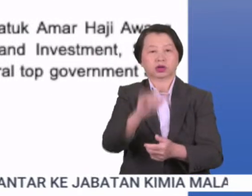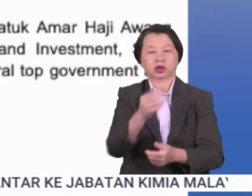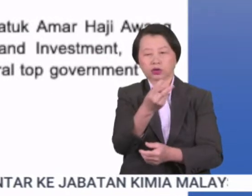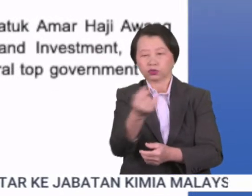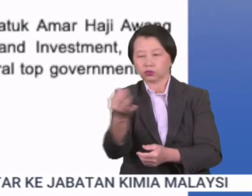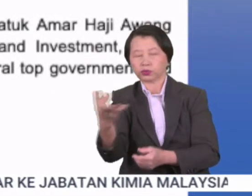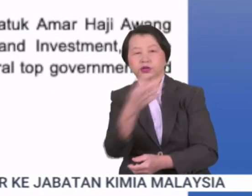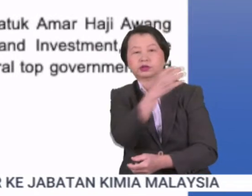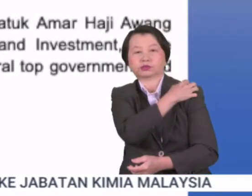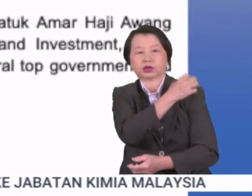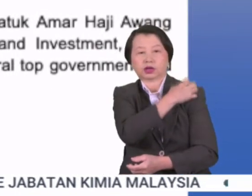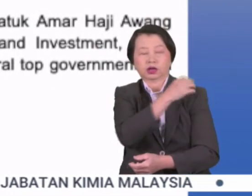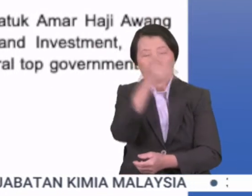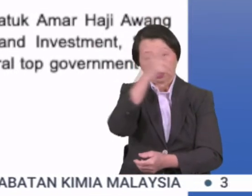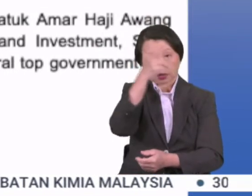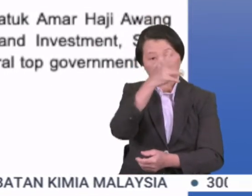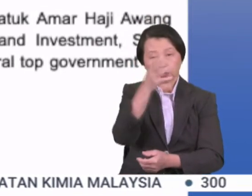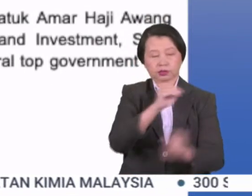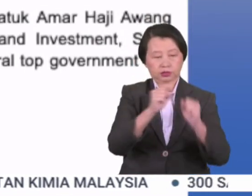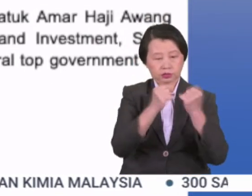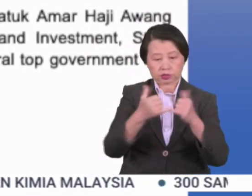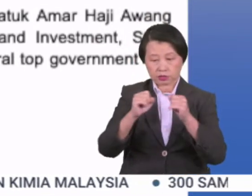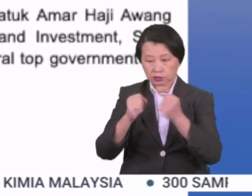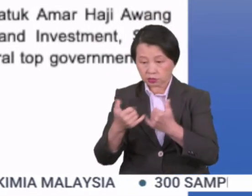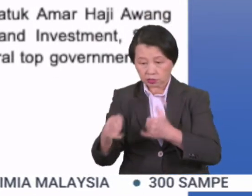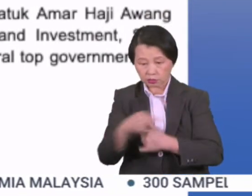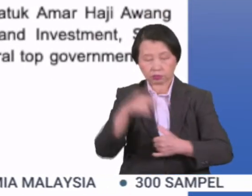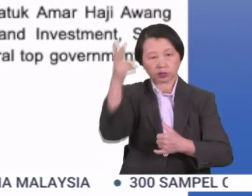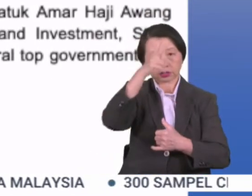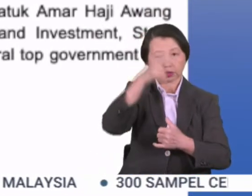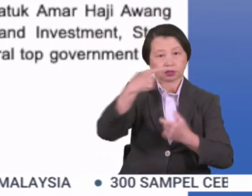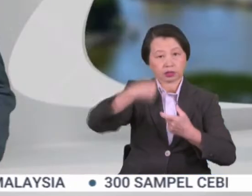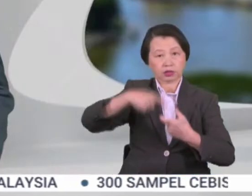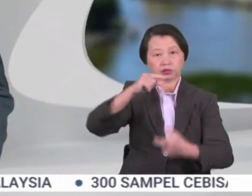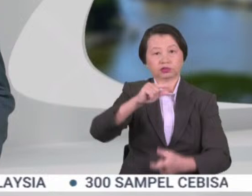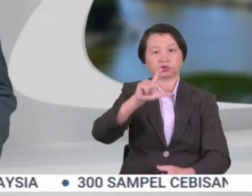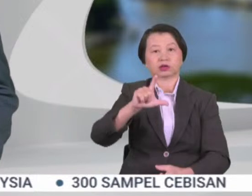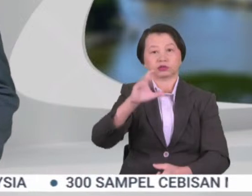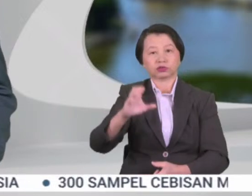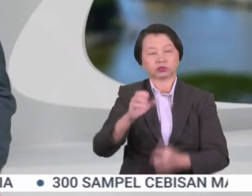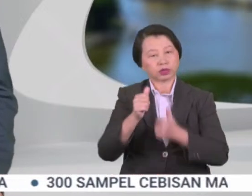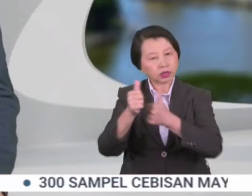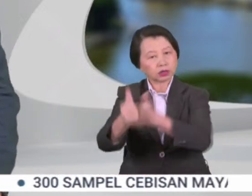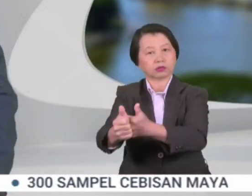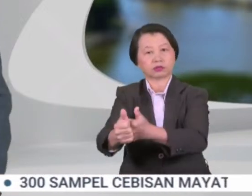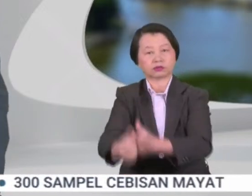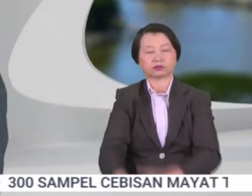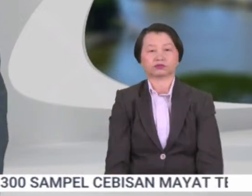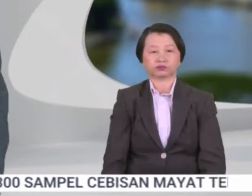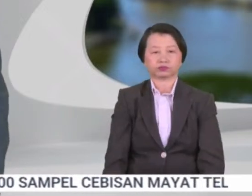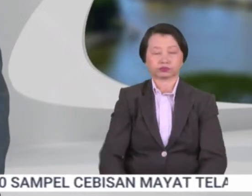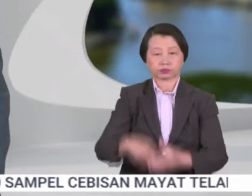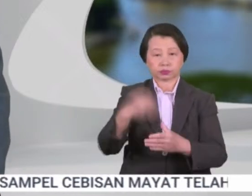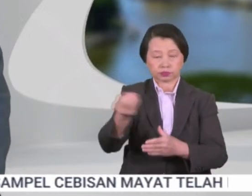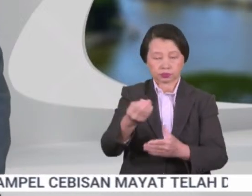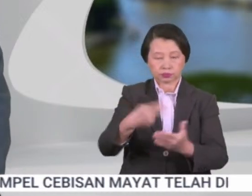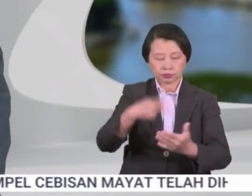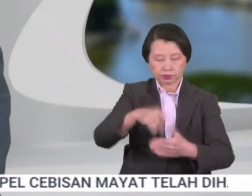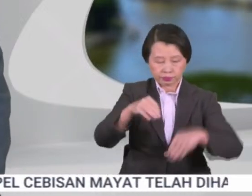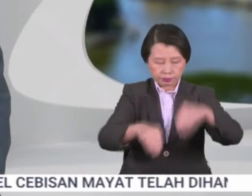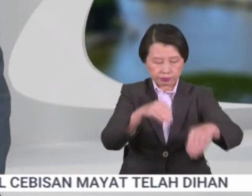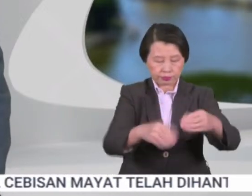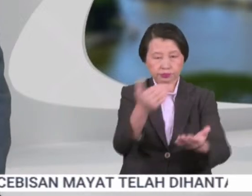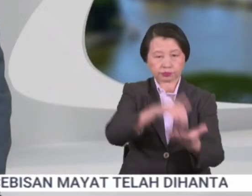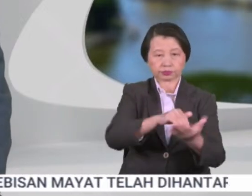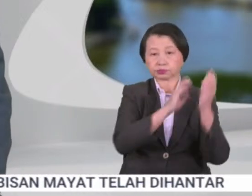beberapa pegawai tertinggi kerajaan dan Syarikat berkaitan kerajaan pengeluaran hasil projek penanaman